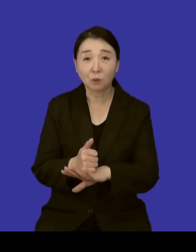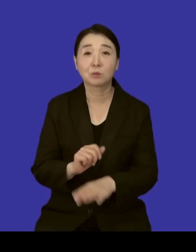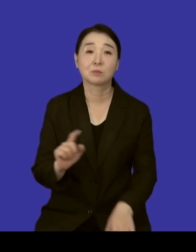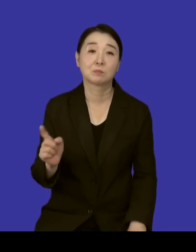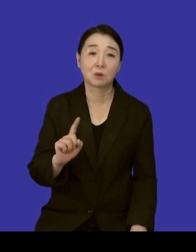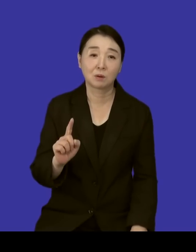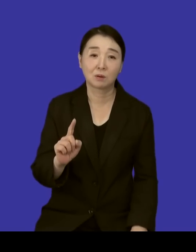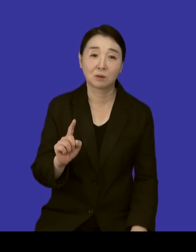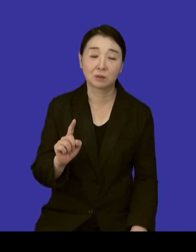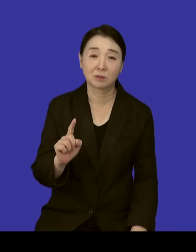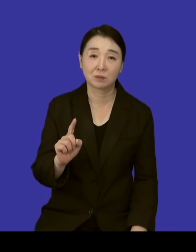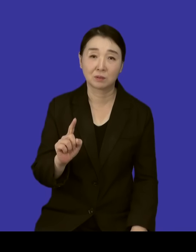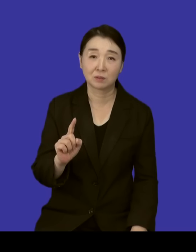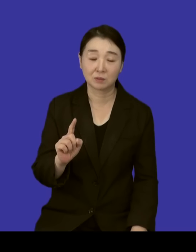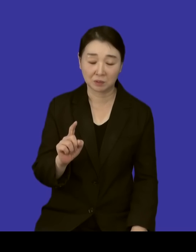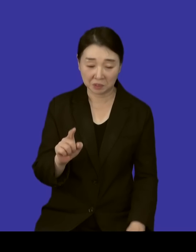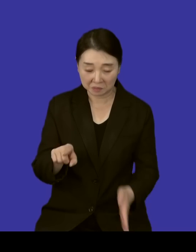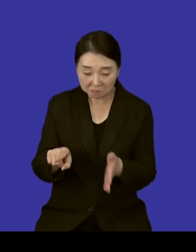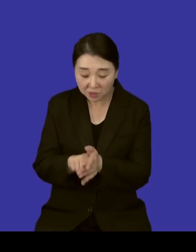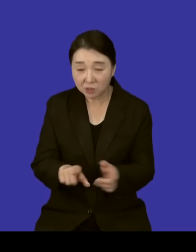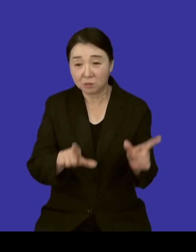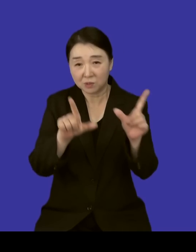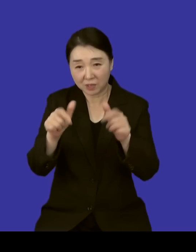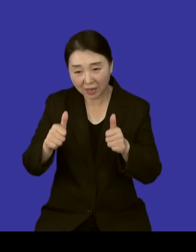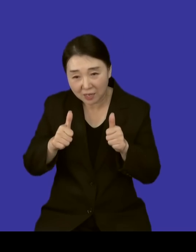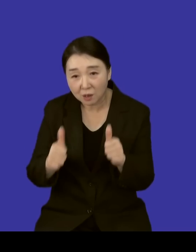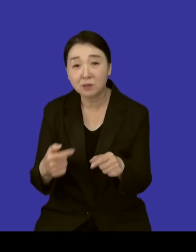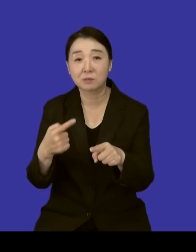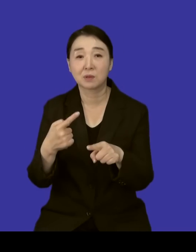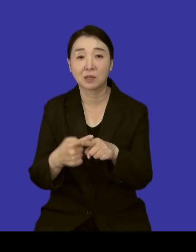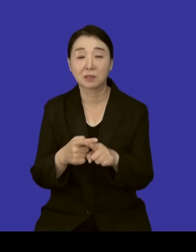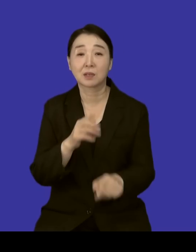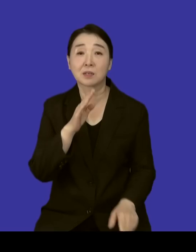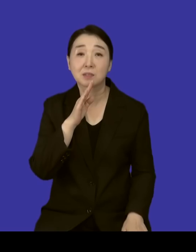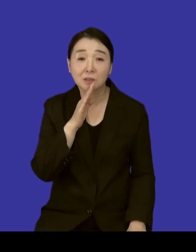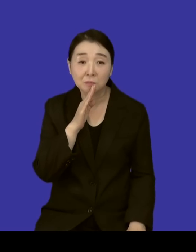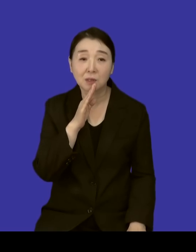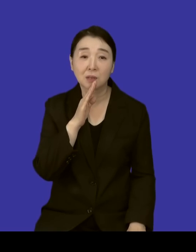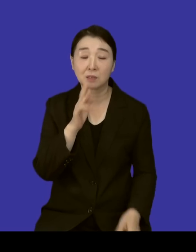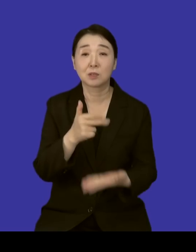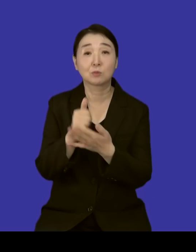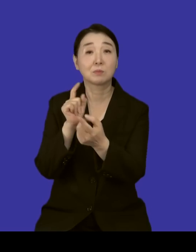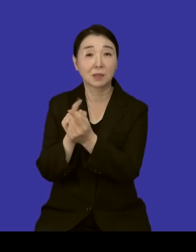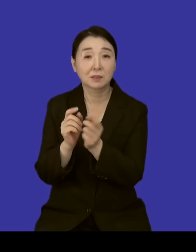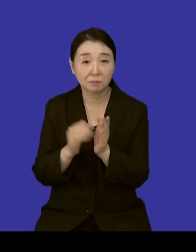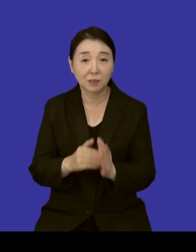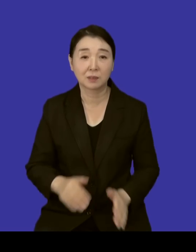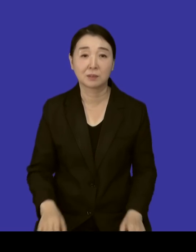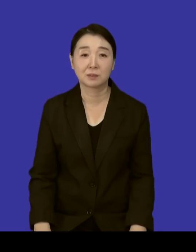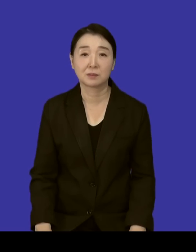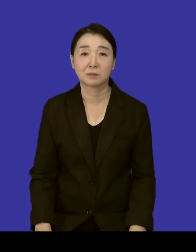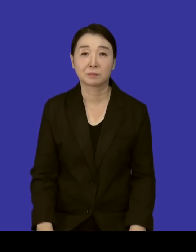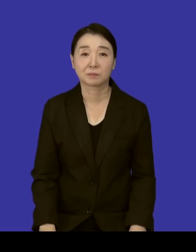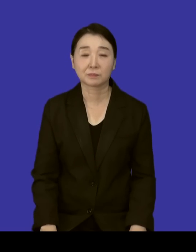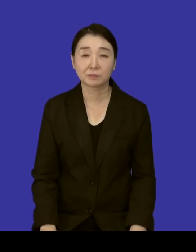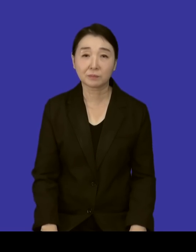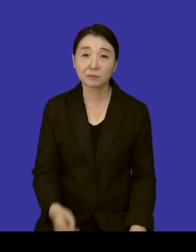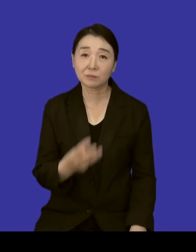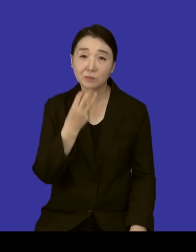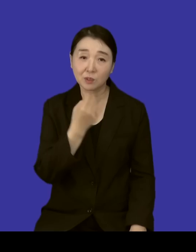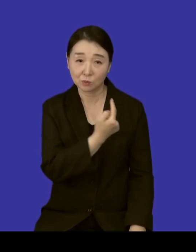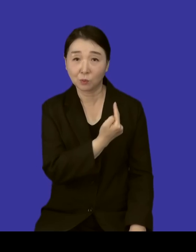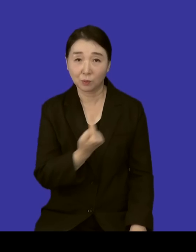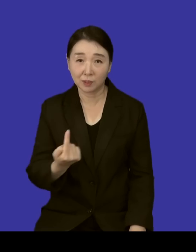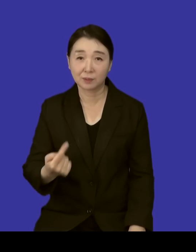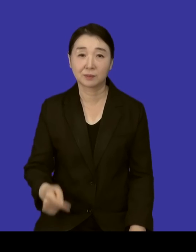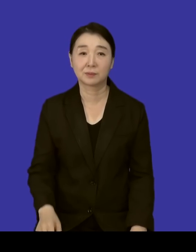열심히 이제 신앙생활 하다가 진짜 주님을 만나셨어요. 그리고 이제 서울로 이제 올라왔는데